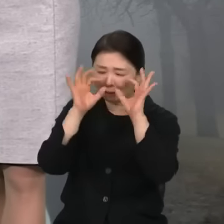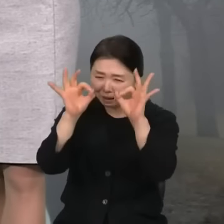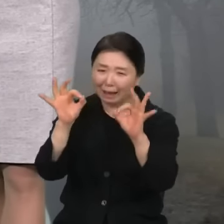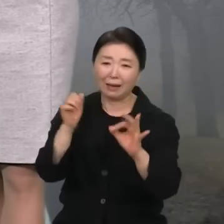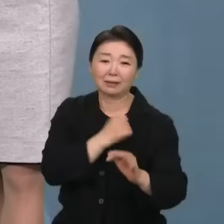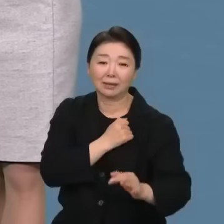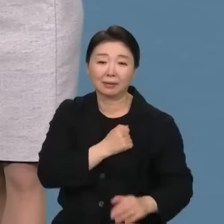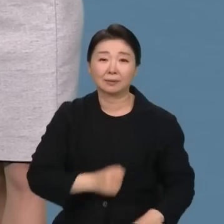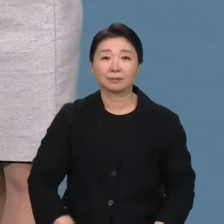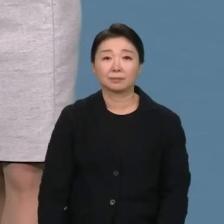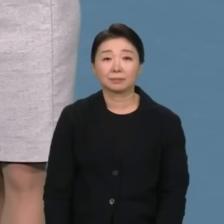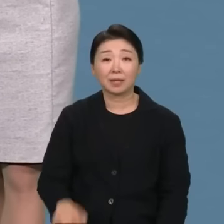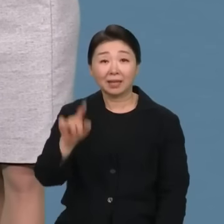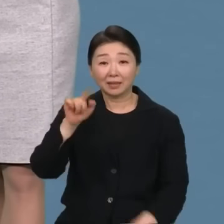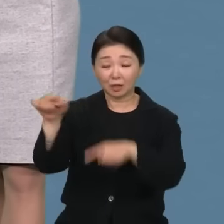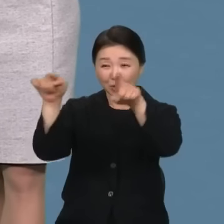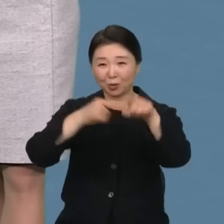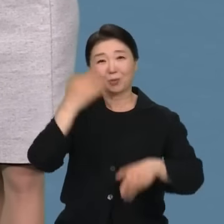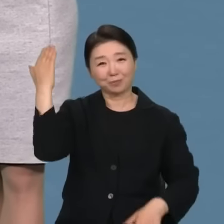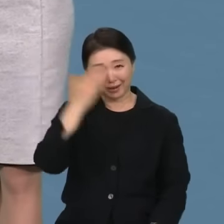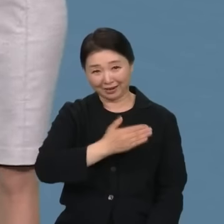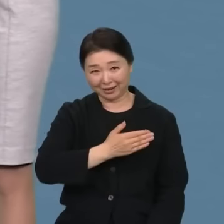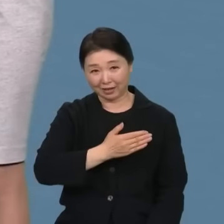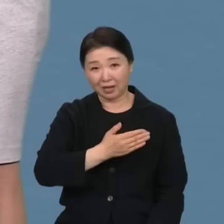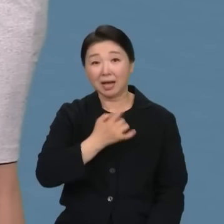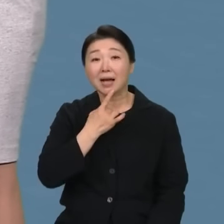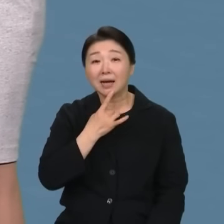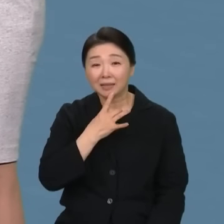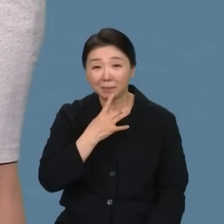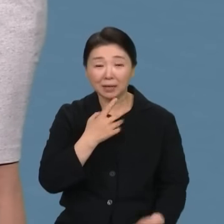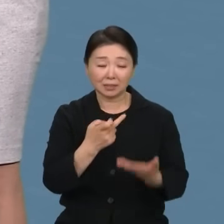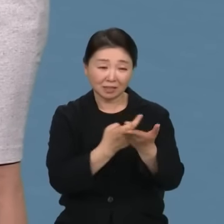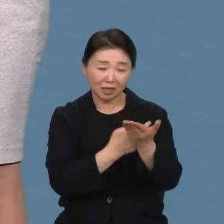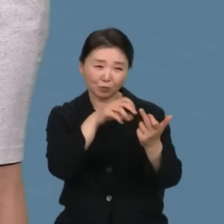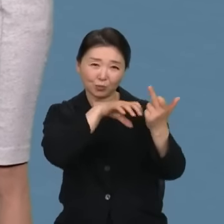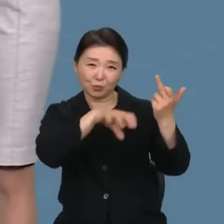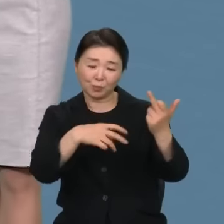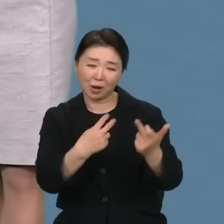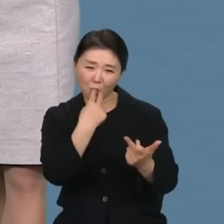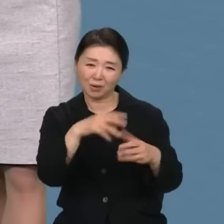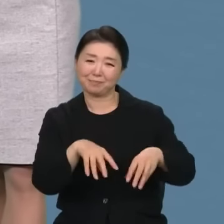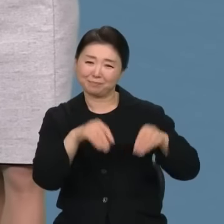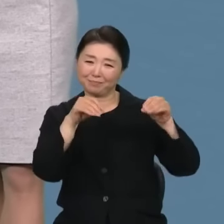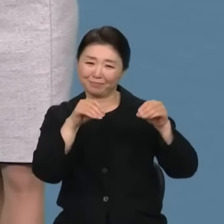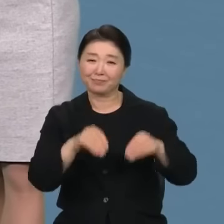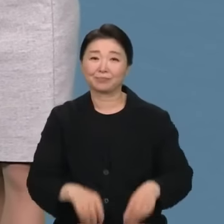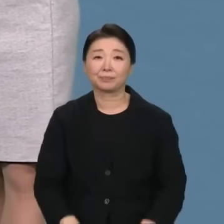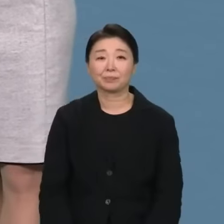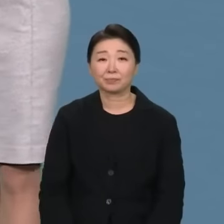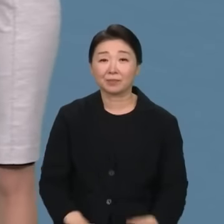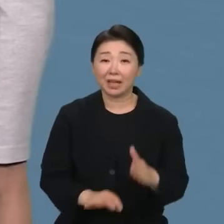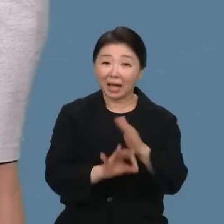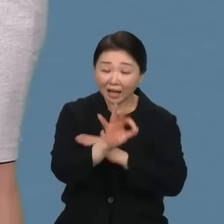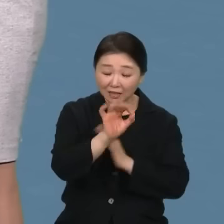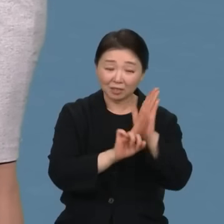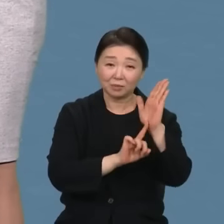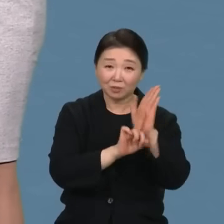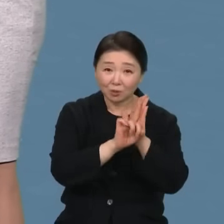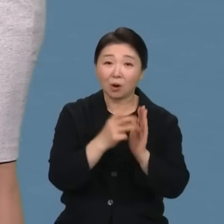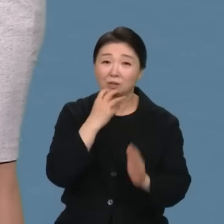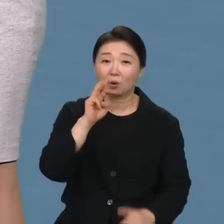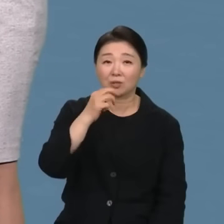답답하겠습니다. 내일도 전국이 맑겠는데요. 다만 제주 산지의 대기는 무척 건조하겠습니다. 아침 기온은 서울